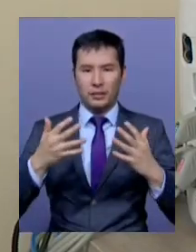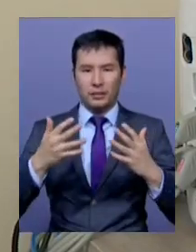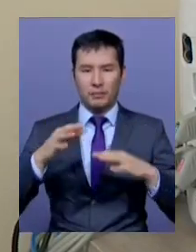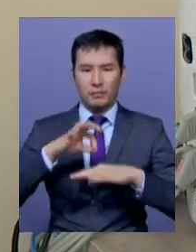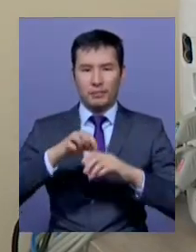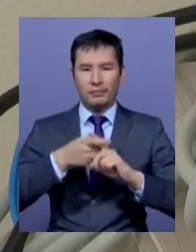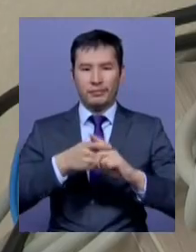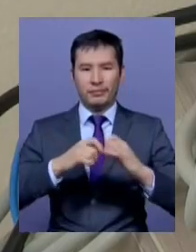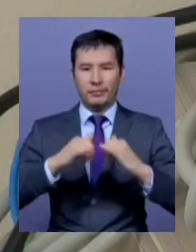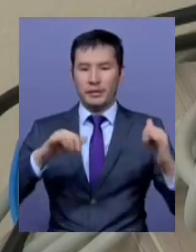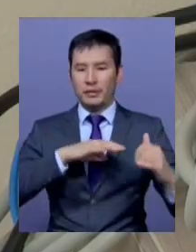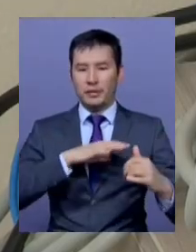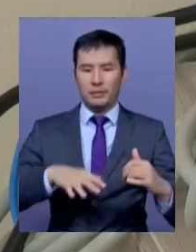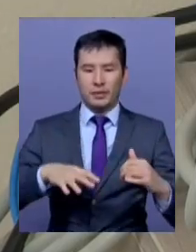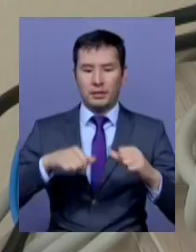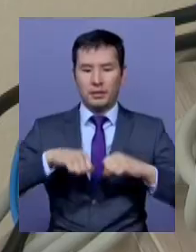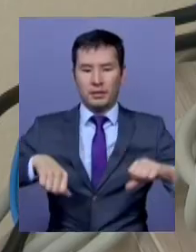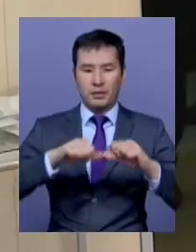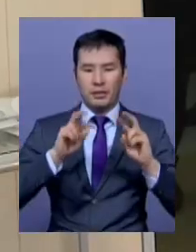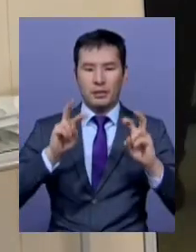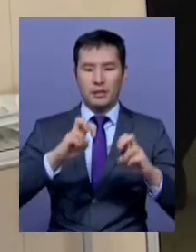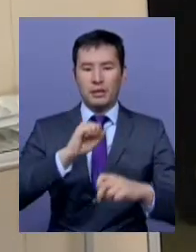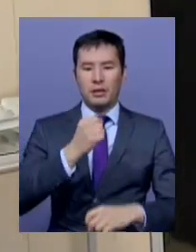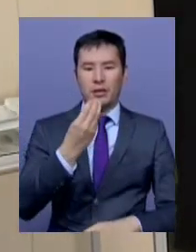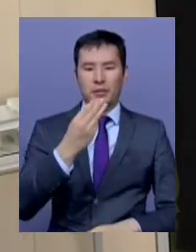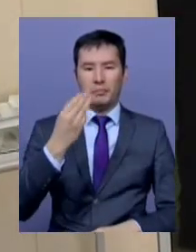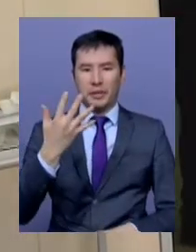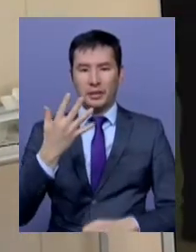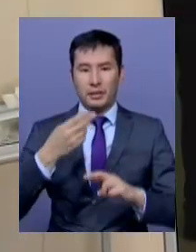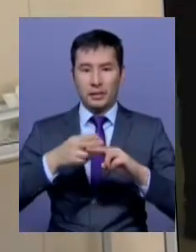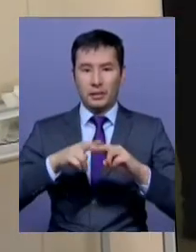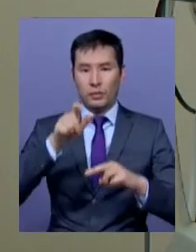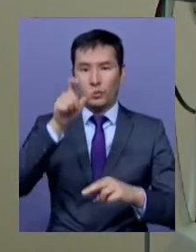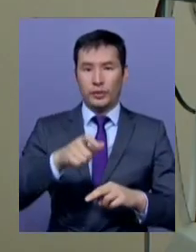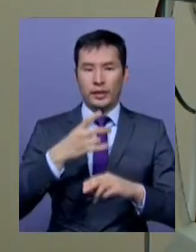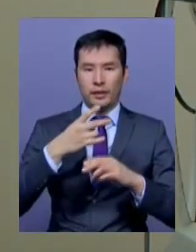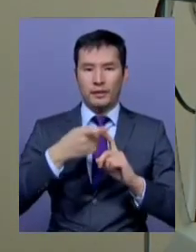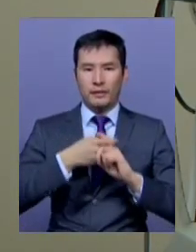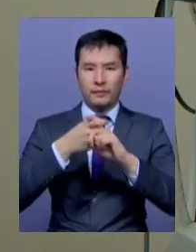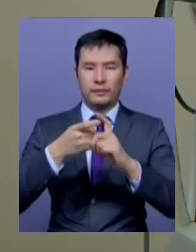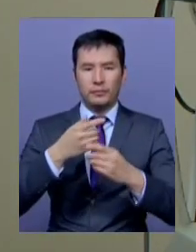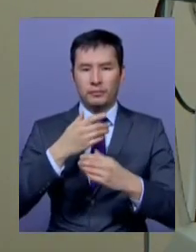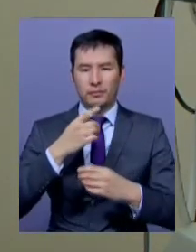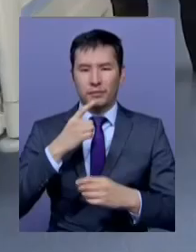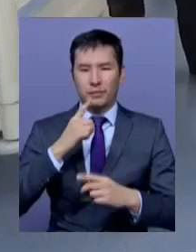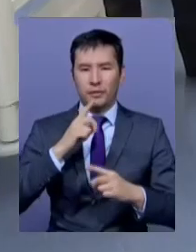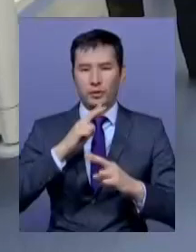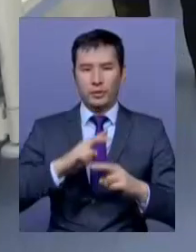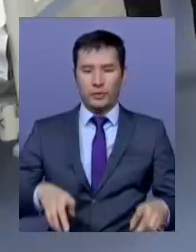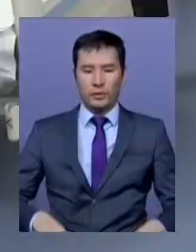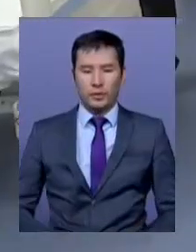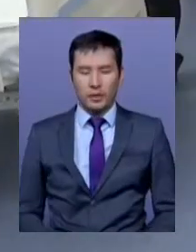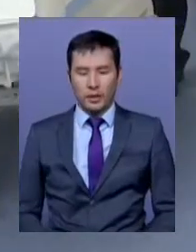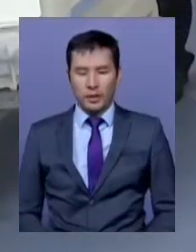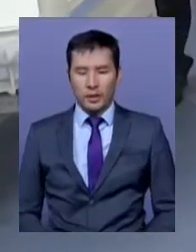төсек қасында оттегімен қамтамасыз ету жүйесі орнатылған. 45 қарқынды емдеу палатасы, 48 жасанды желдендіру аппараты,